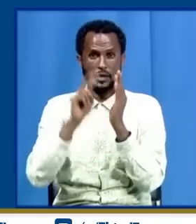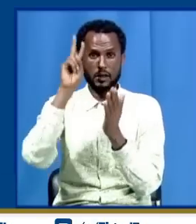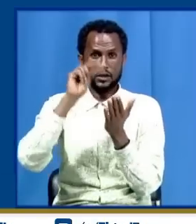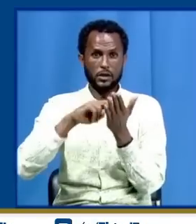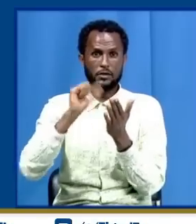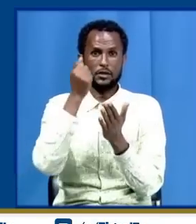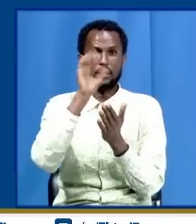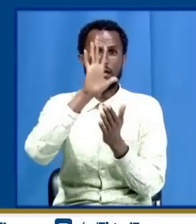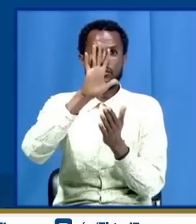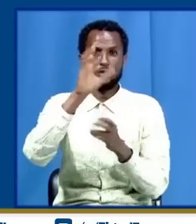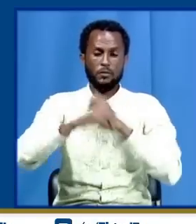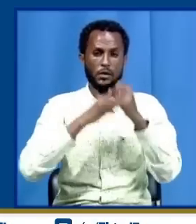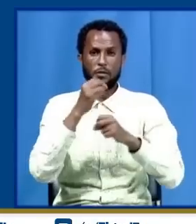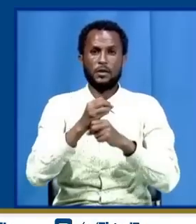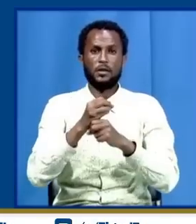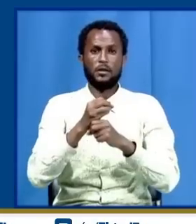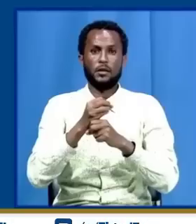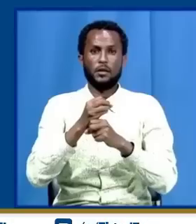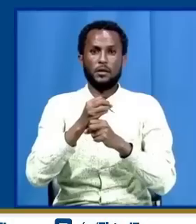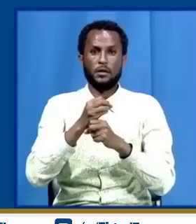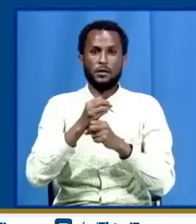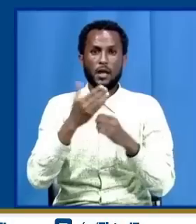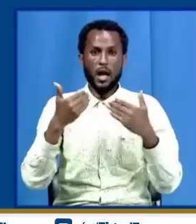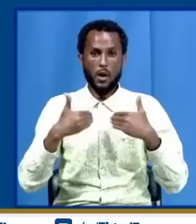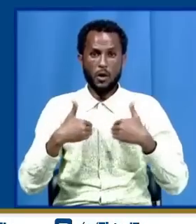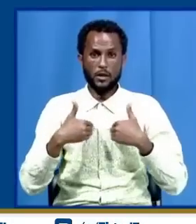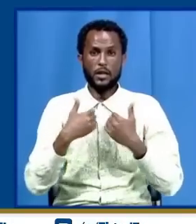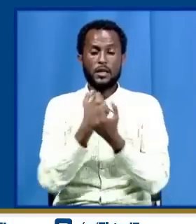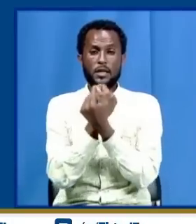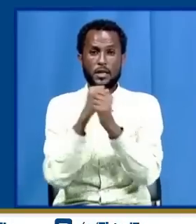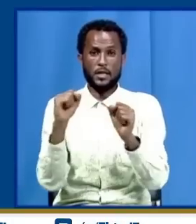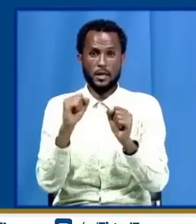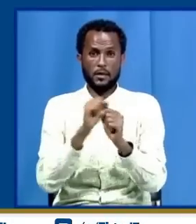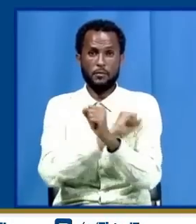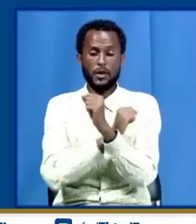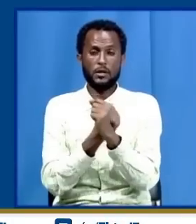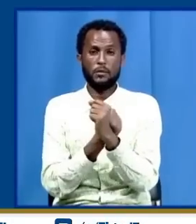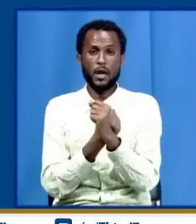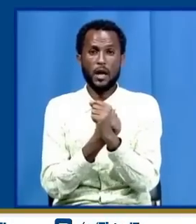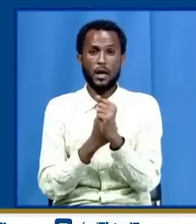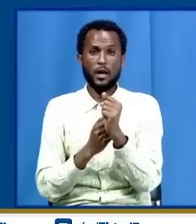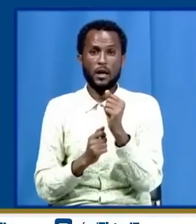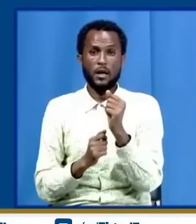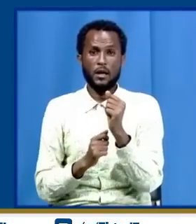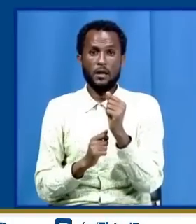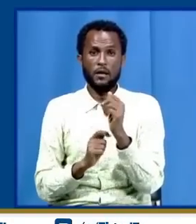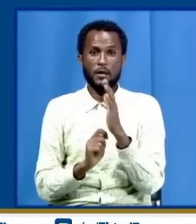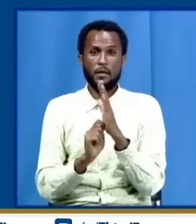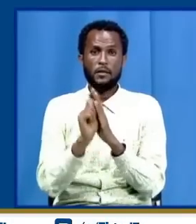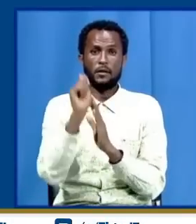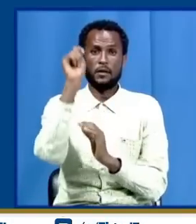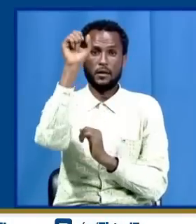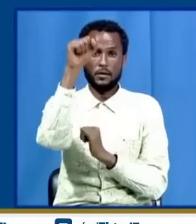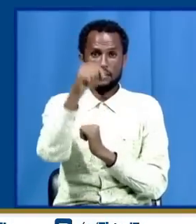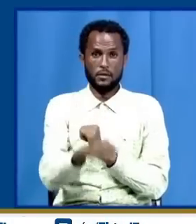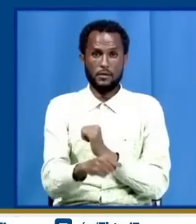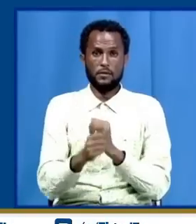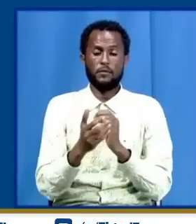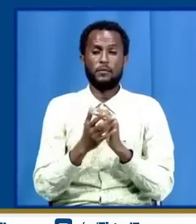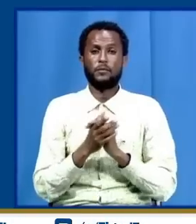شحن عسرت حموشتن عم تمرات هلواتنان دحنن نتنان بقلت سمنا تقراي تسعر